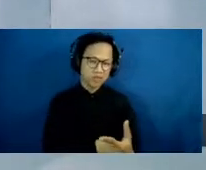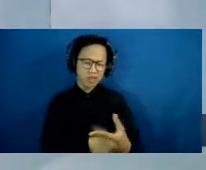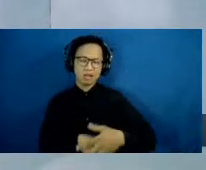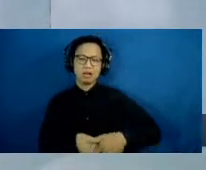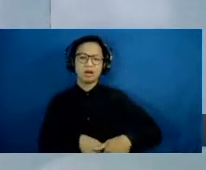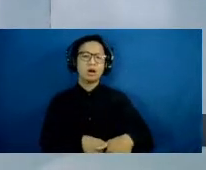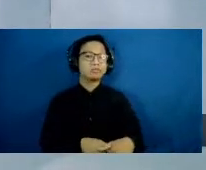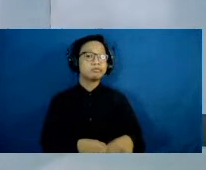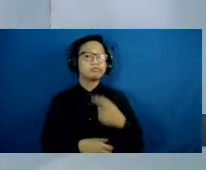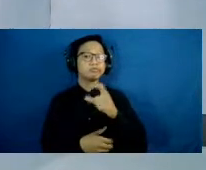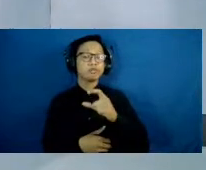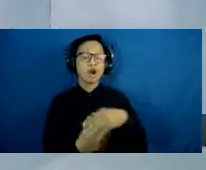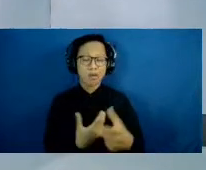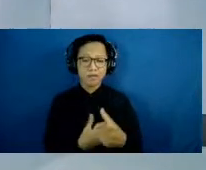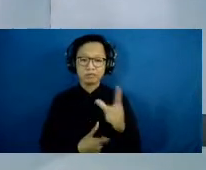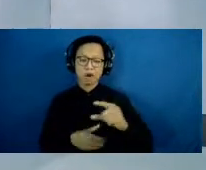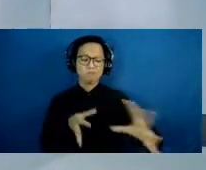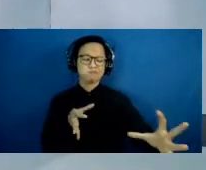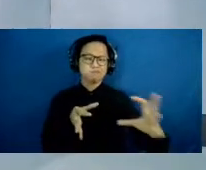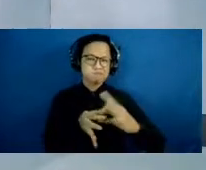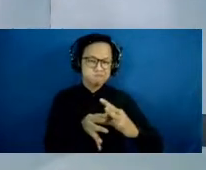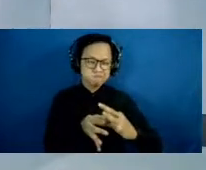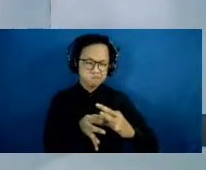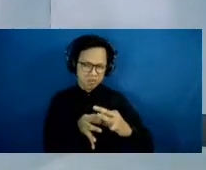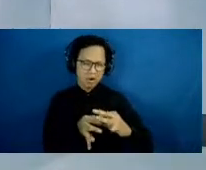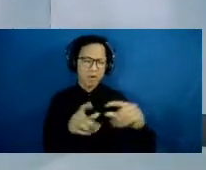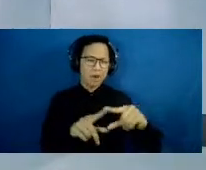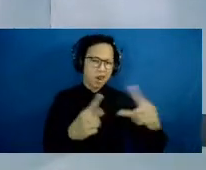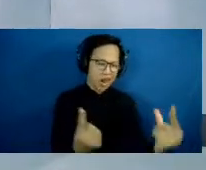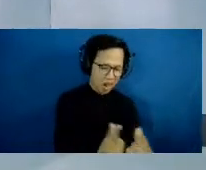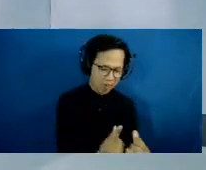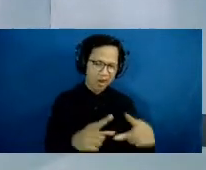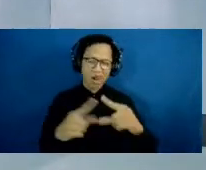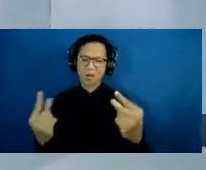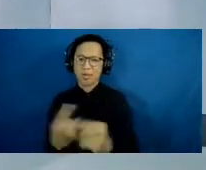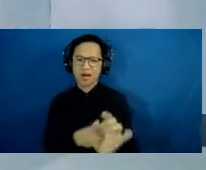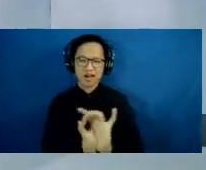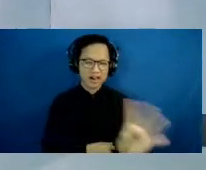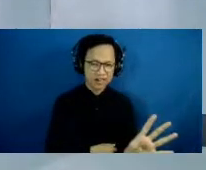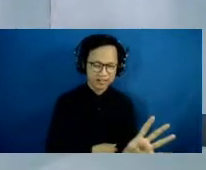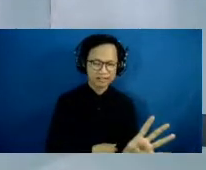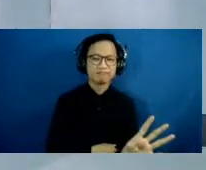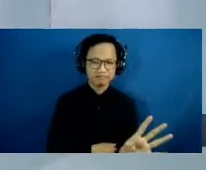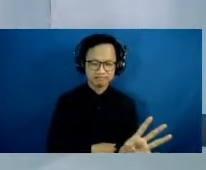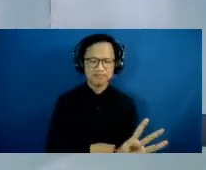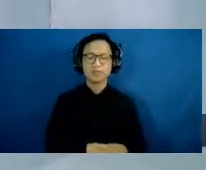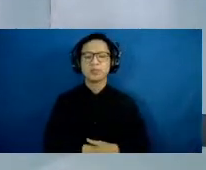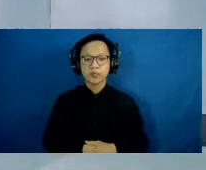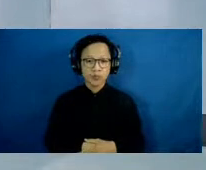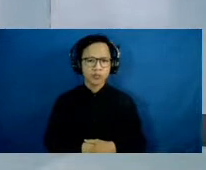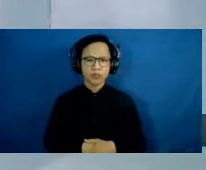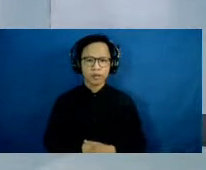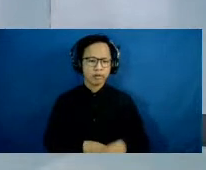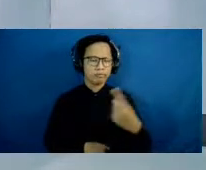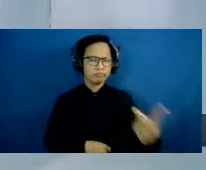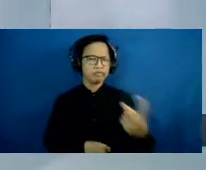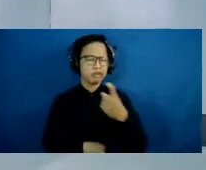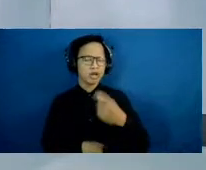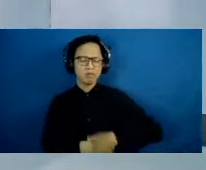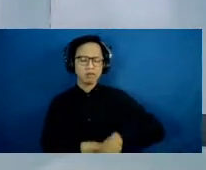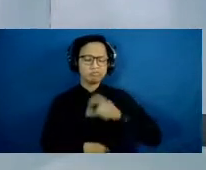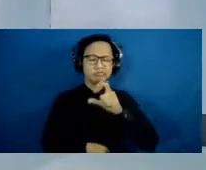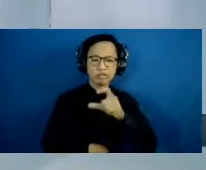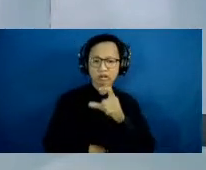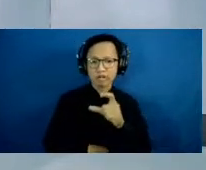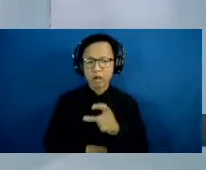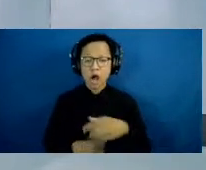bersinergi bersama-sama dengan instansi-instansi yang berwenang. Nah, kalau ditanya seperti apa sih kemudian cara-cara